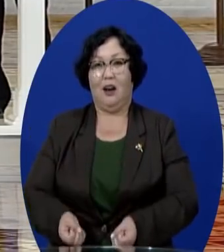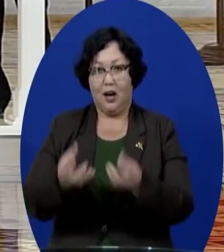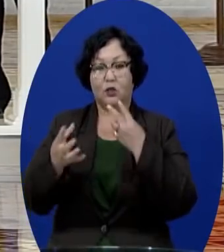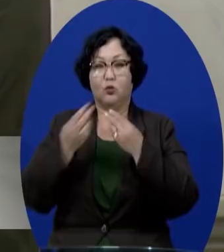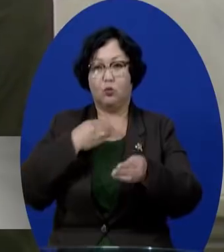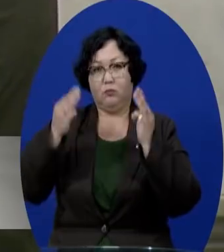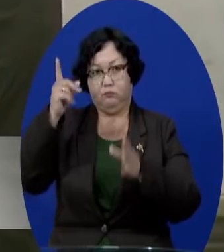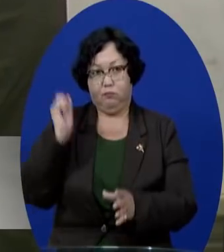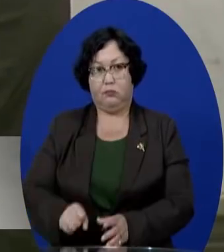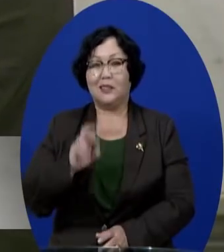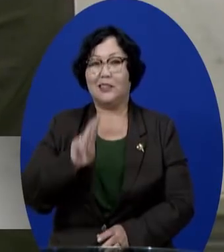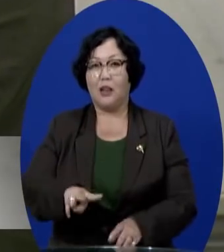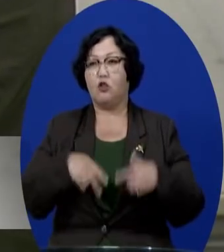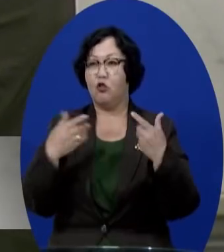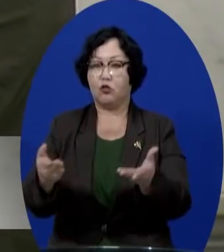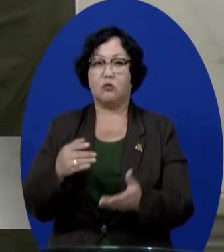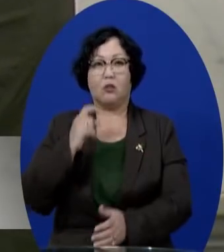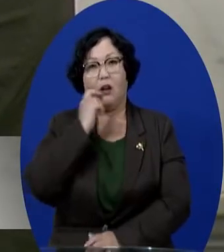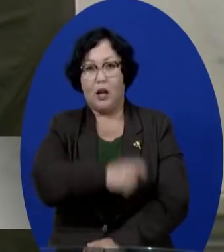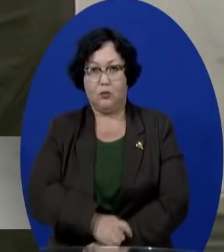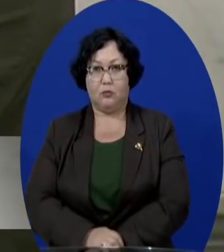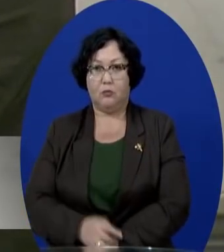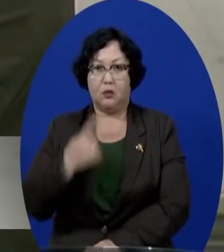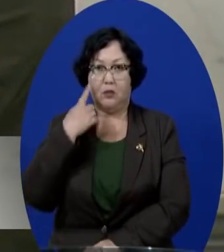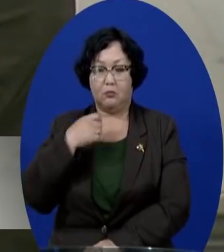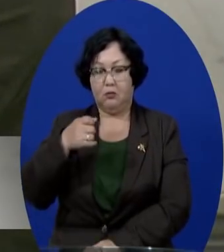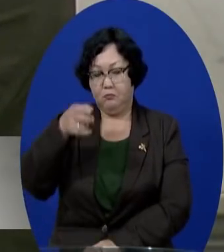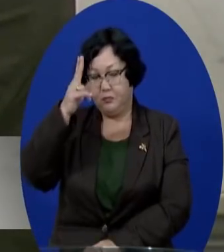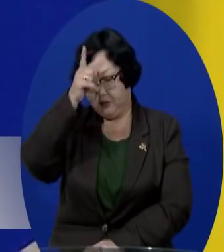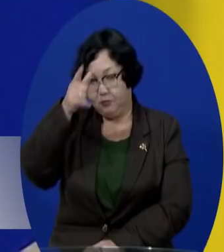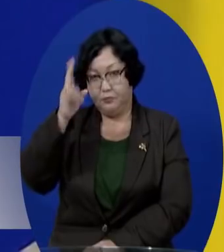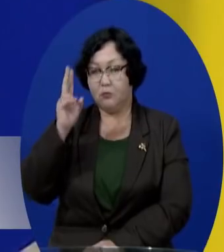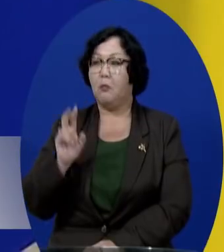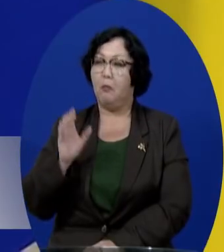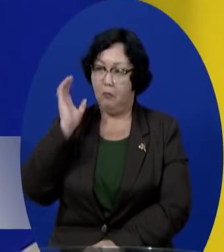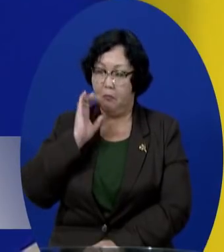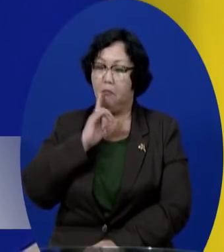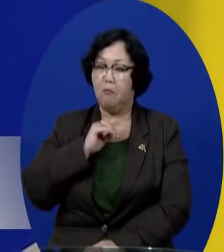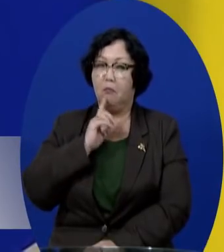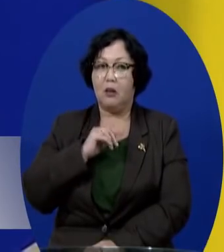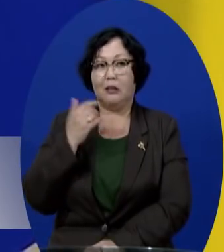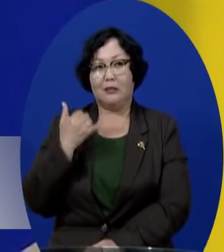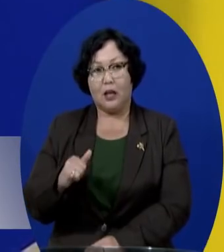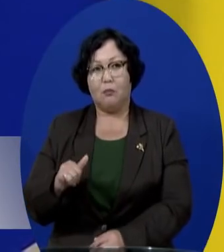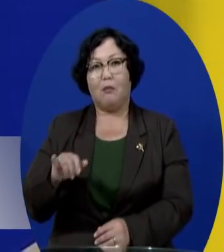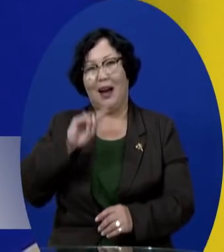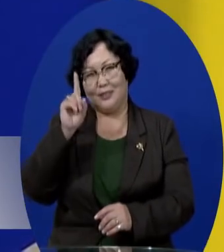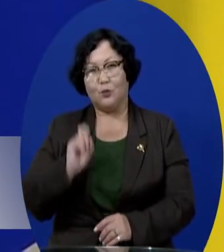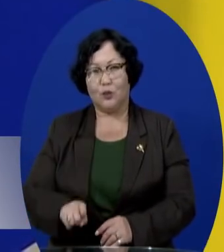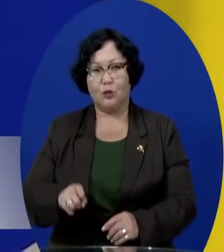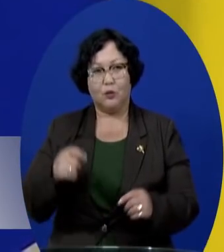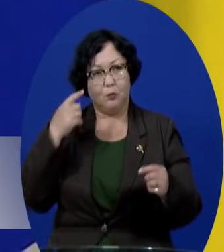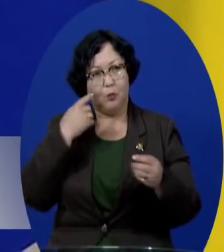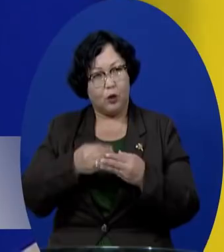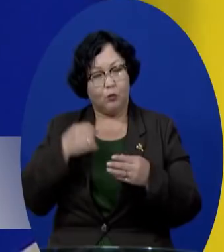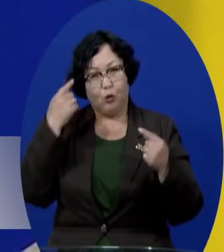шүүхээс ял оноосон гэсэн хариу байр суурь илэрхийлжээ. Хэдийгээр Путин Меркель нар хоорондын зарим асуудал дээр байр суурины